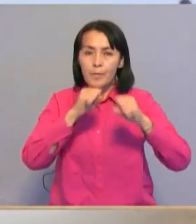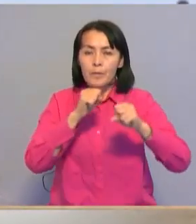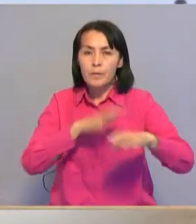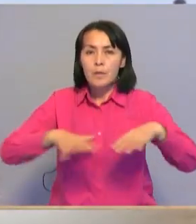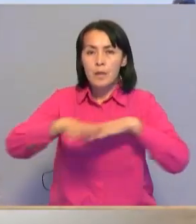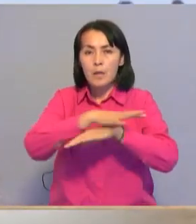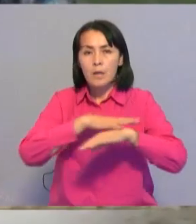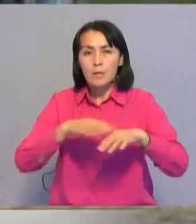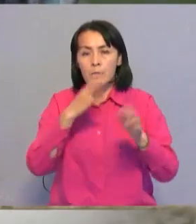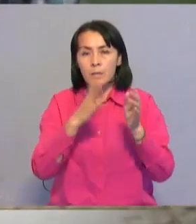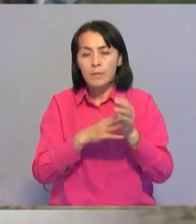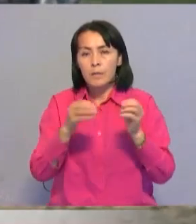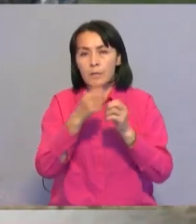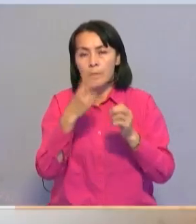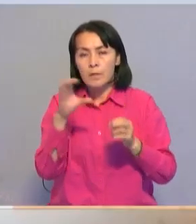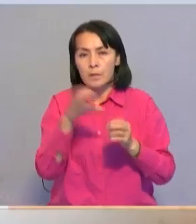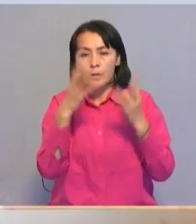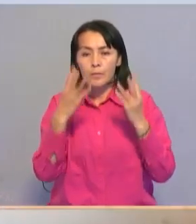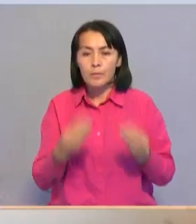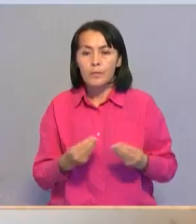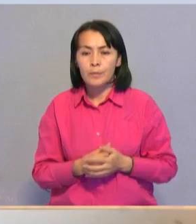ипподроме Казанат 9-12 сентября.